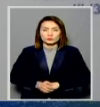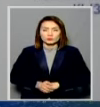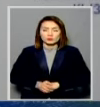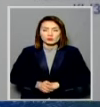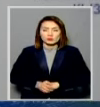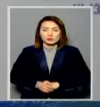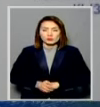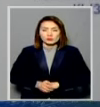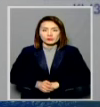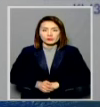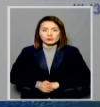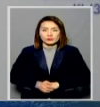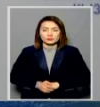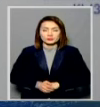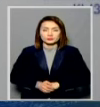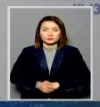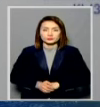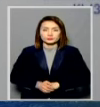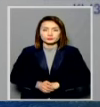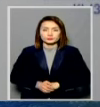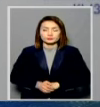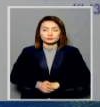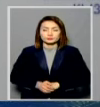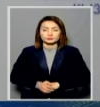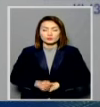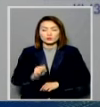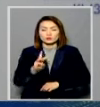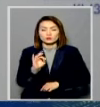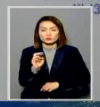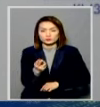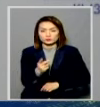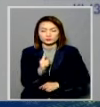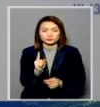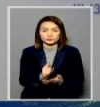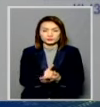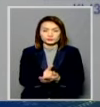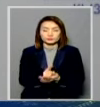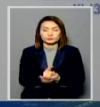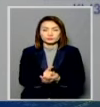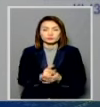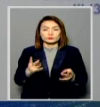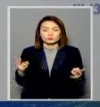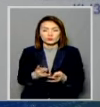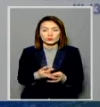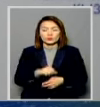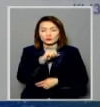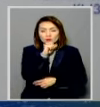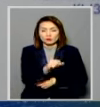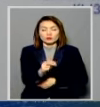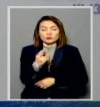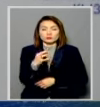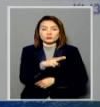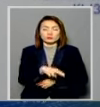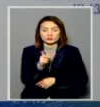Сол бойынша жаңа ашық жобасын міндетті түрде болсын, сол арқылы жаңа QR